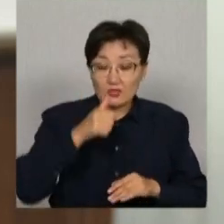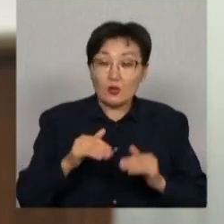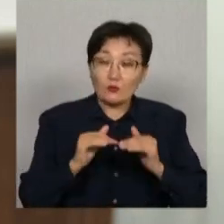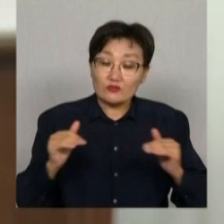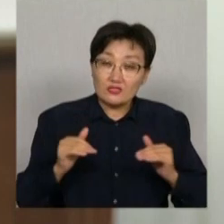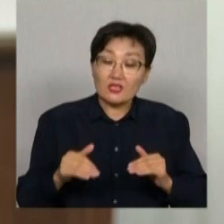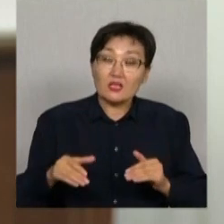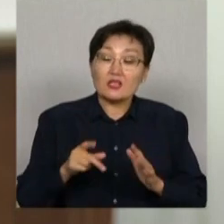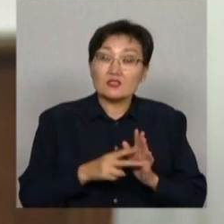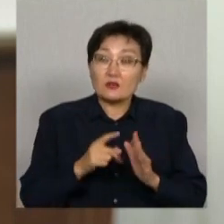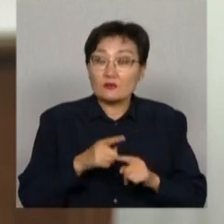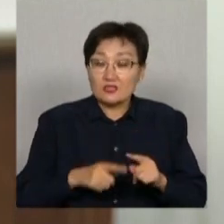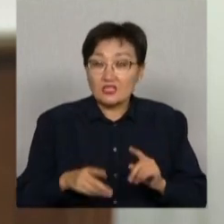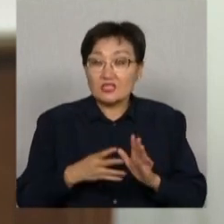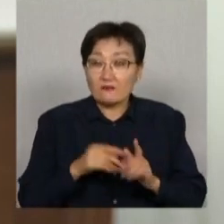уровне